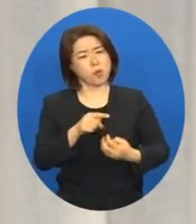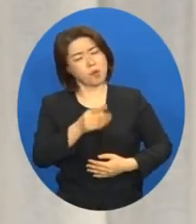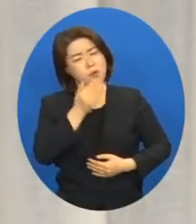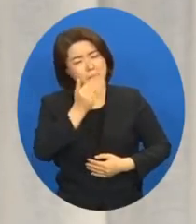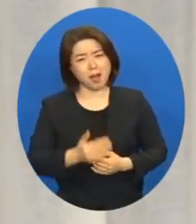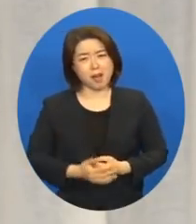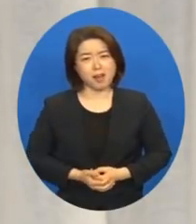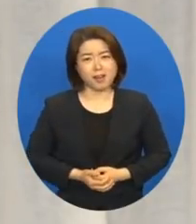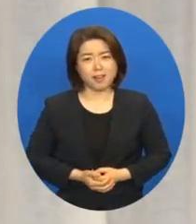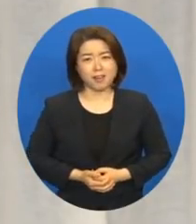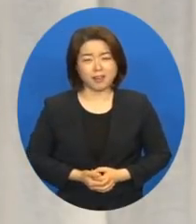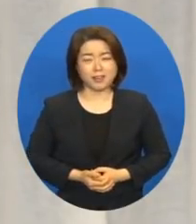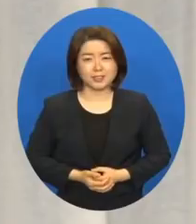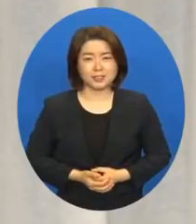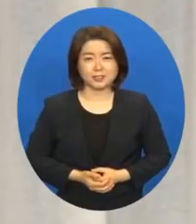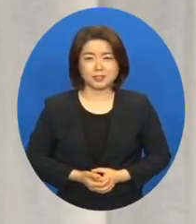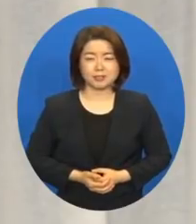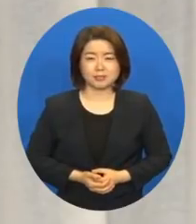있습니까?